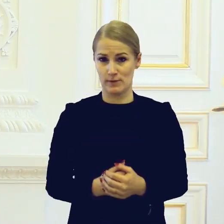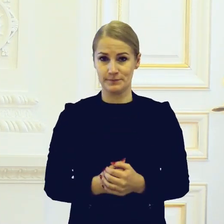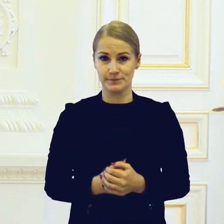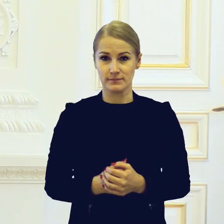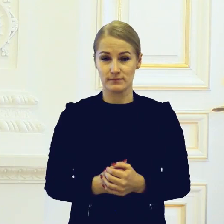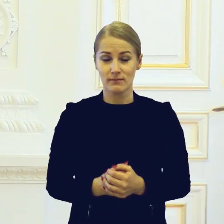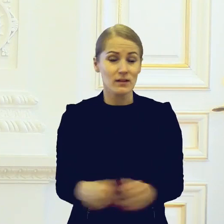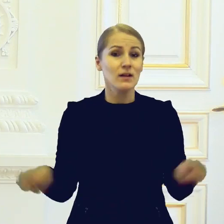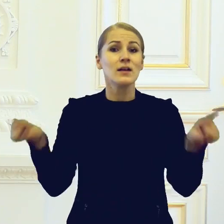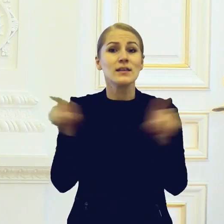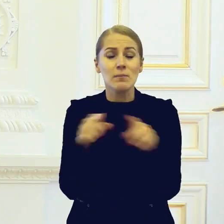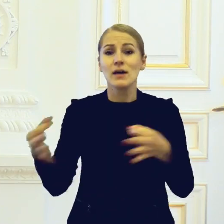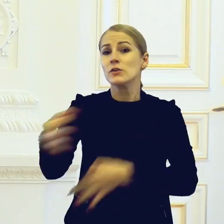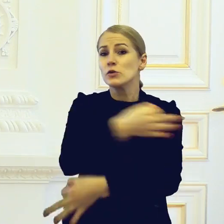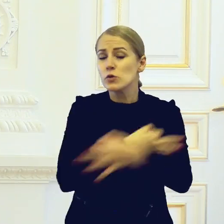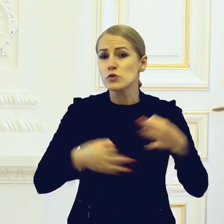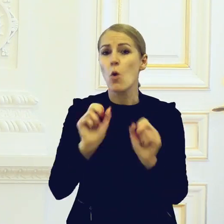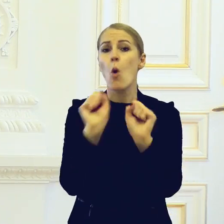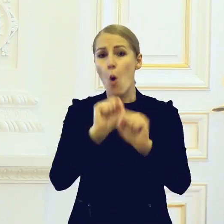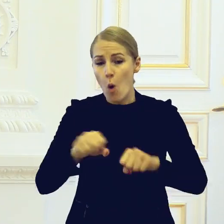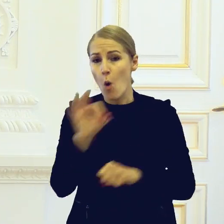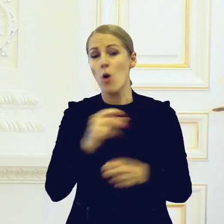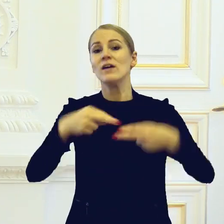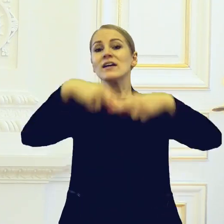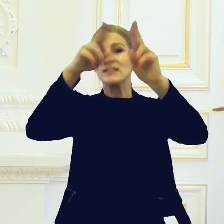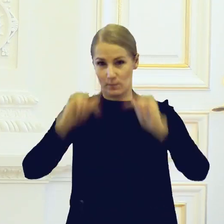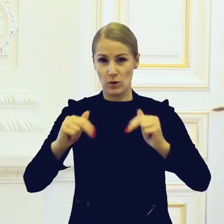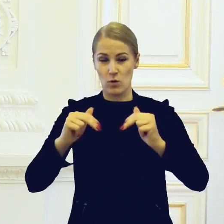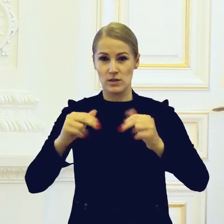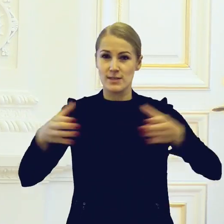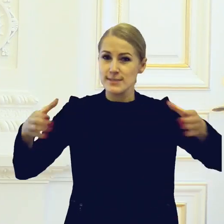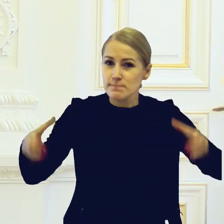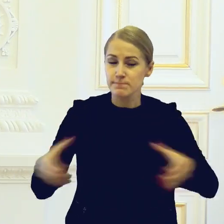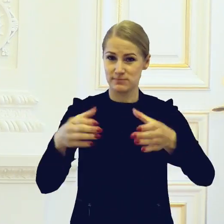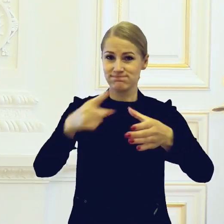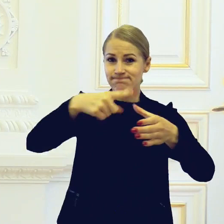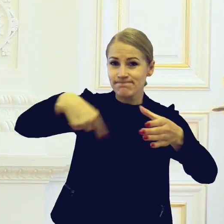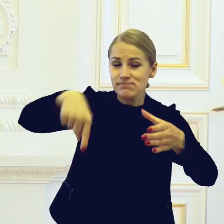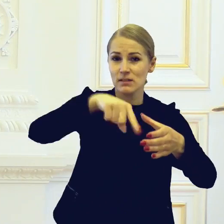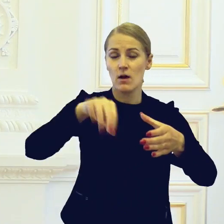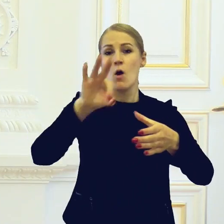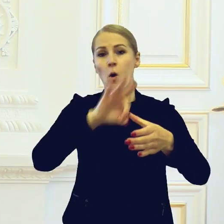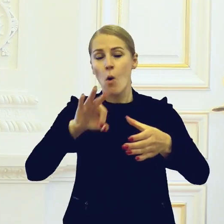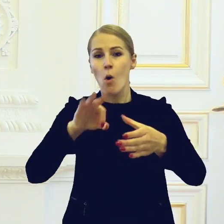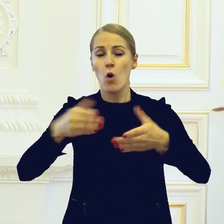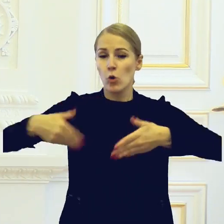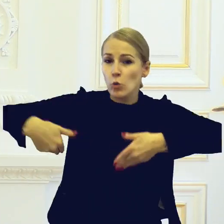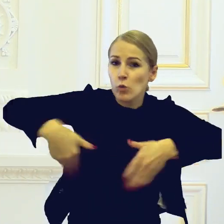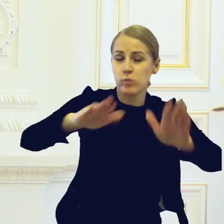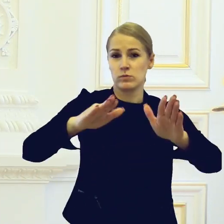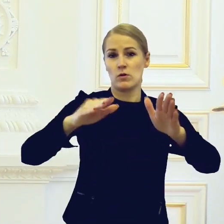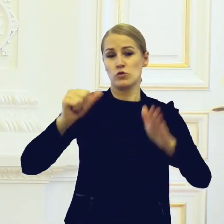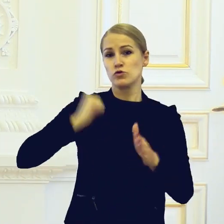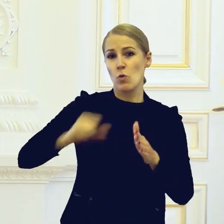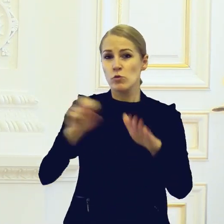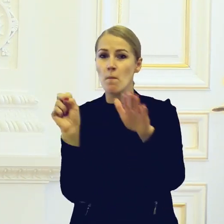pat kalbėjome apie tarptautinės bendruomenės galimybės užtikrinti Ukrainoje humanitarinius koridorius. Ir